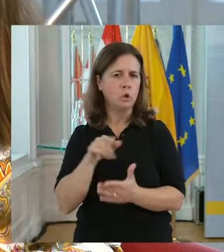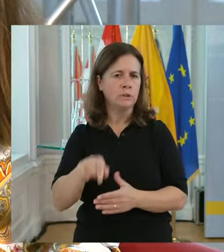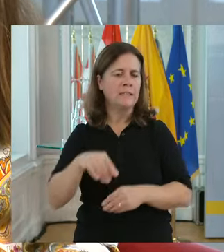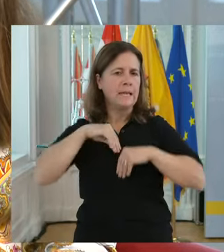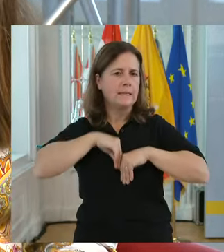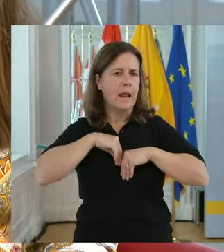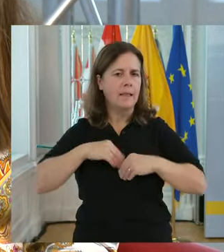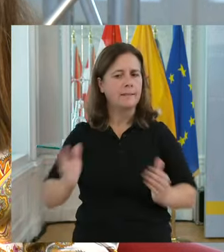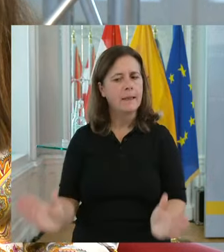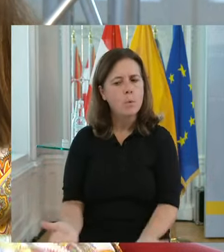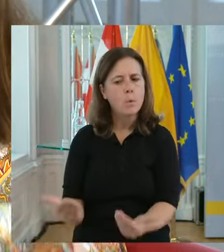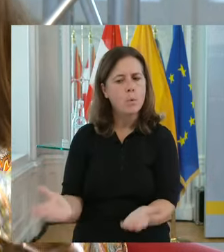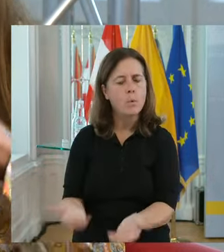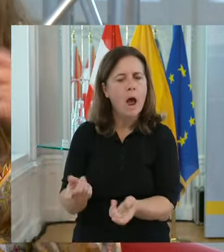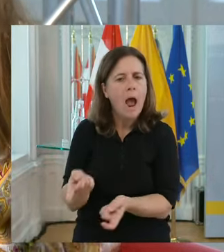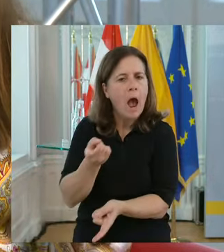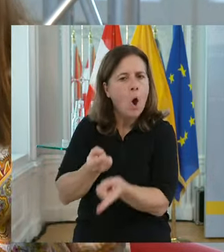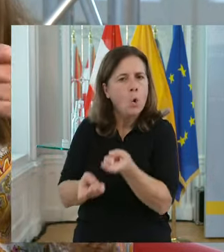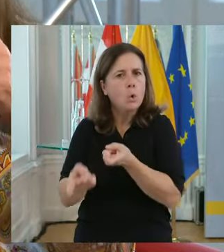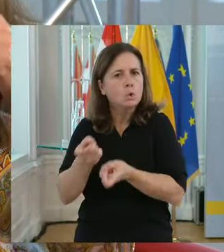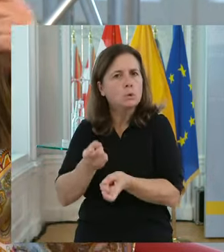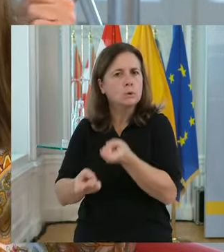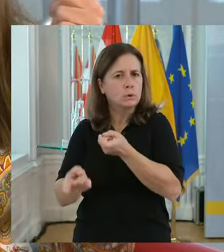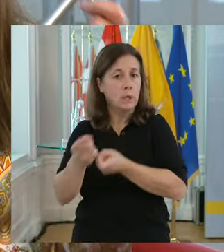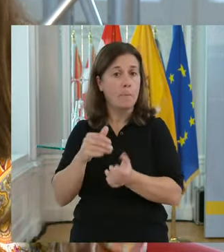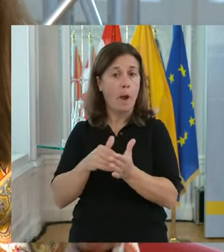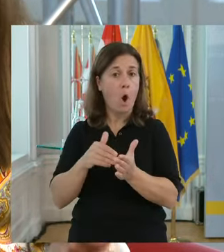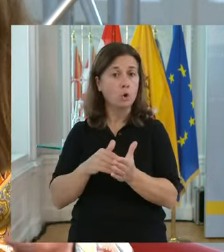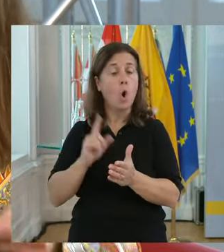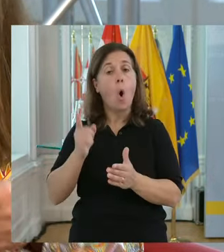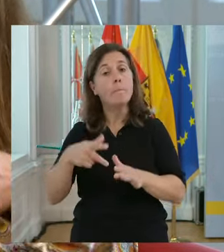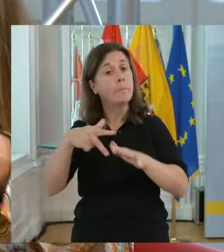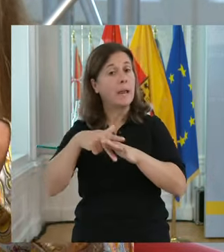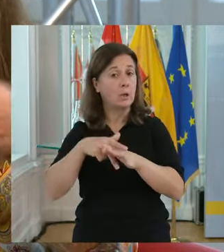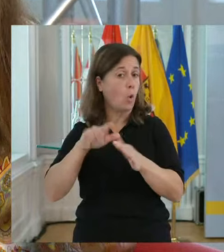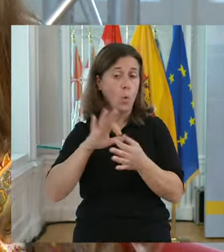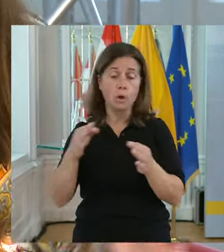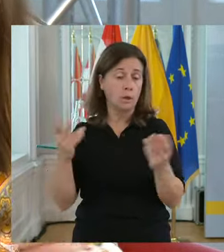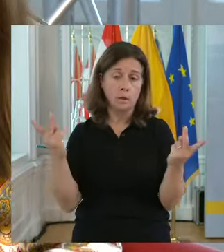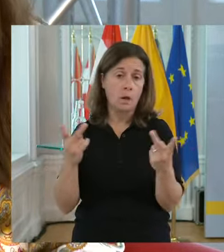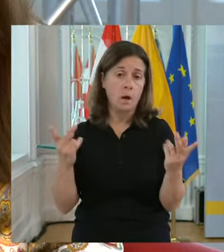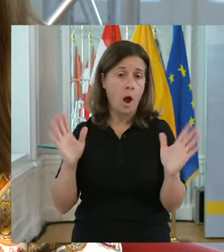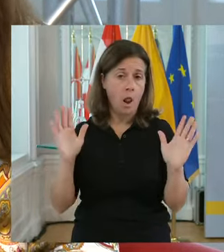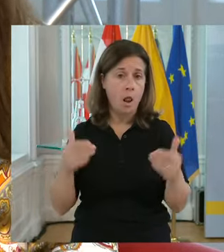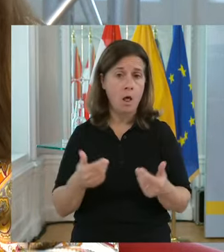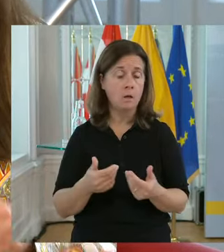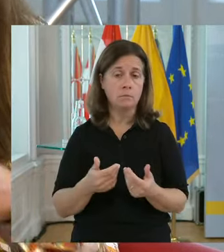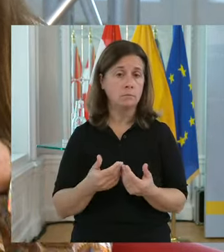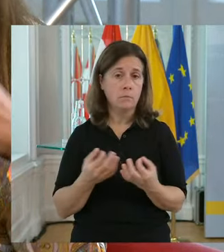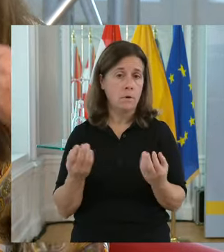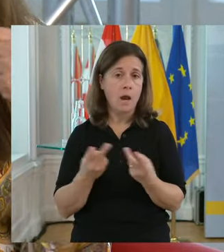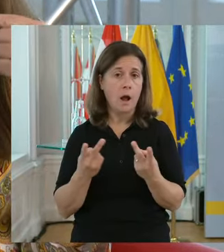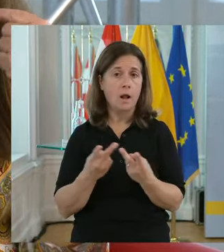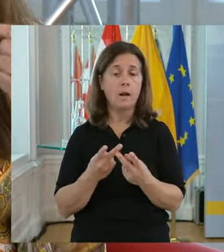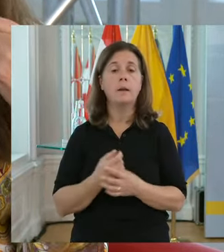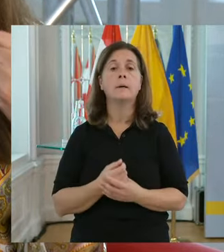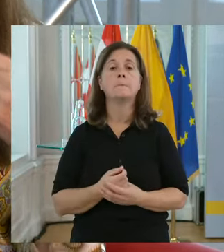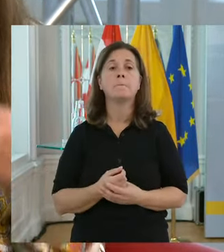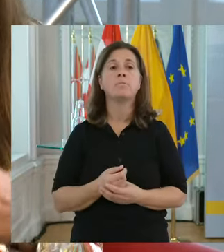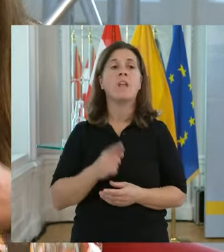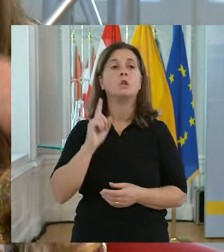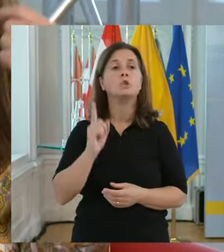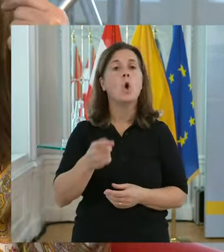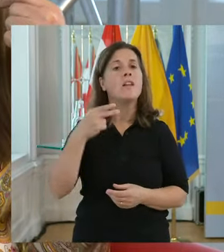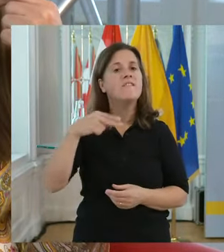Fähigkeiten, Fertigkeiten herauszuarbeiten, unerheblich, ob jemand beeinträchtigt ist oder nicht. Und das sollte